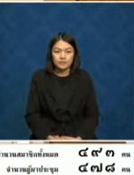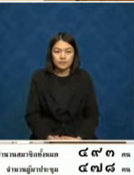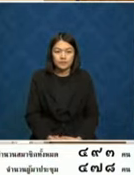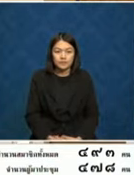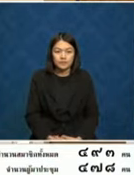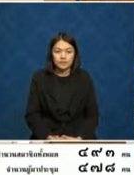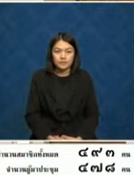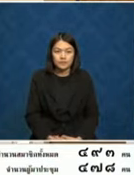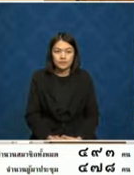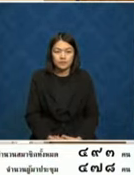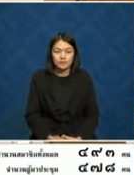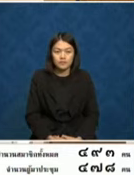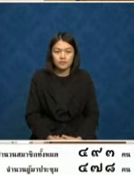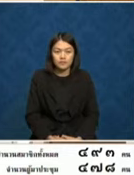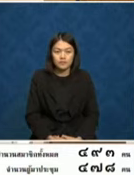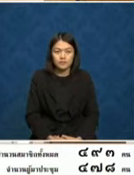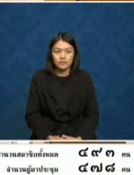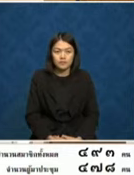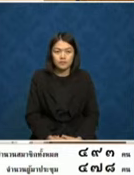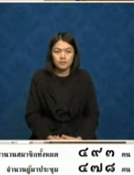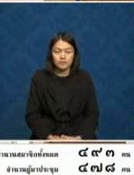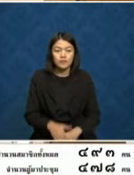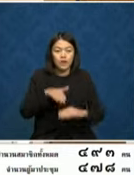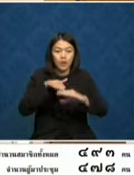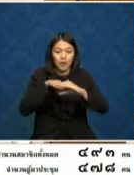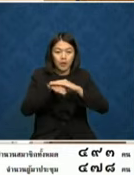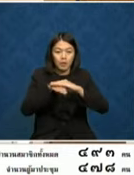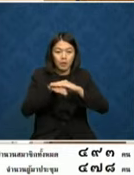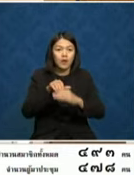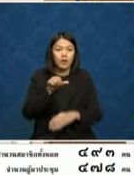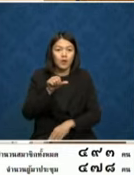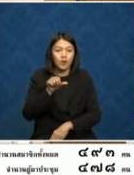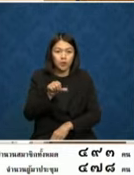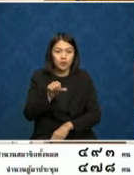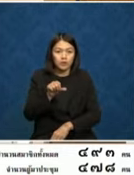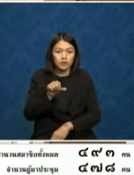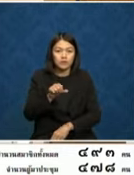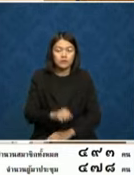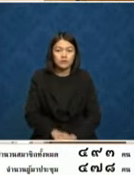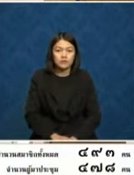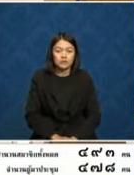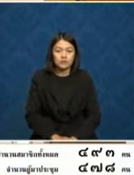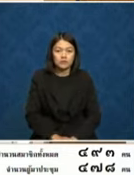ท่านที่อยู่ในห้องประชุมนี้กรุณากดบัตรแสดงตนครับ